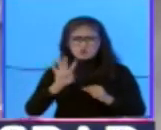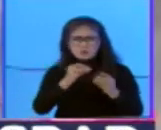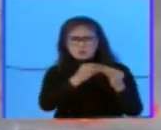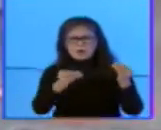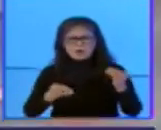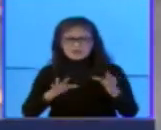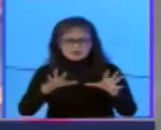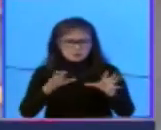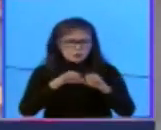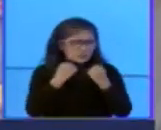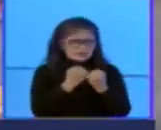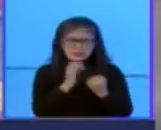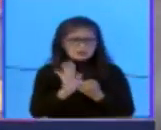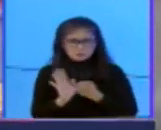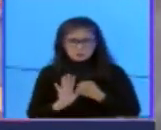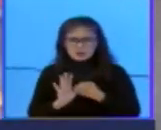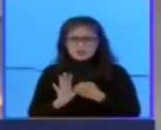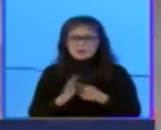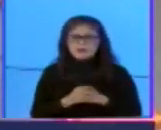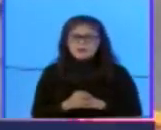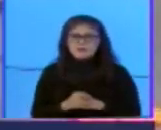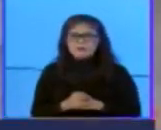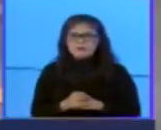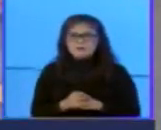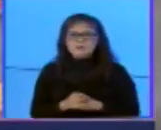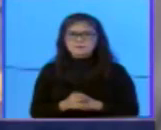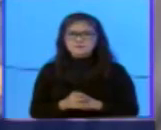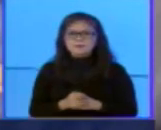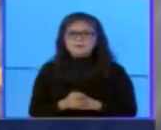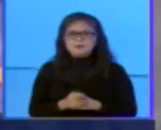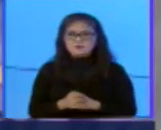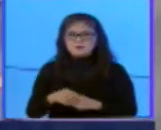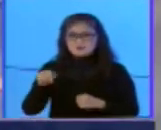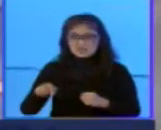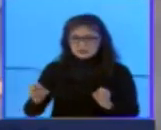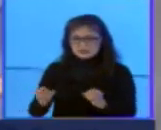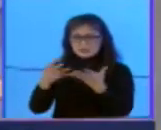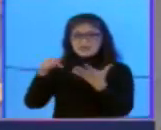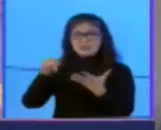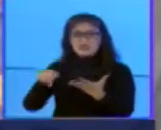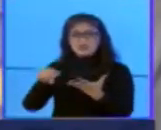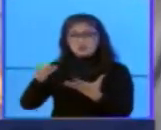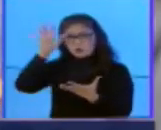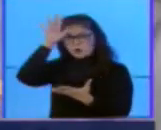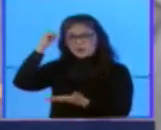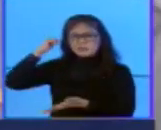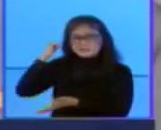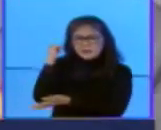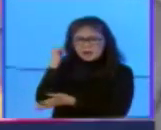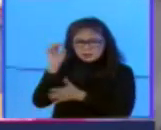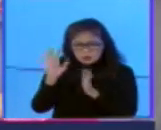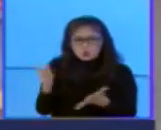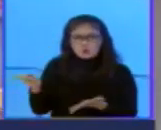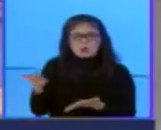sembuh. Kemudian juga saya ingin tegaskan pada kesempatan ini adalah hanya ulah oknum yang saya pikirkan Pak Pusat tadi. Ya. Sinergi